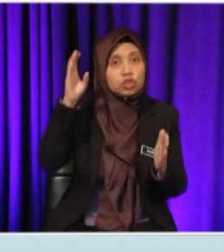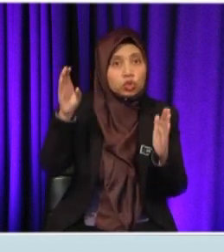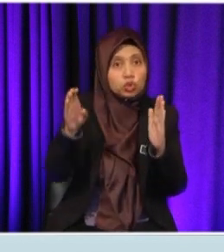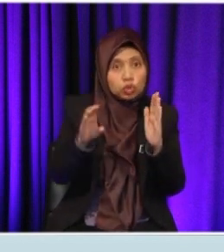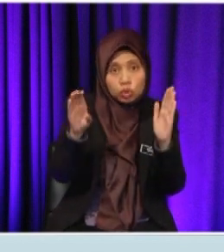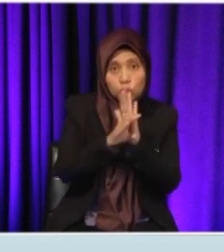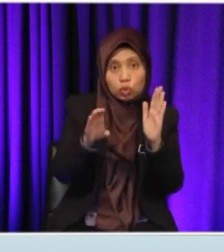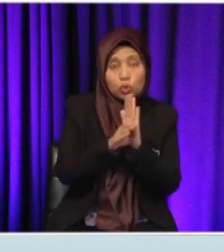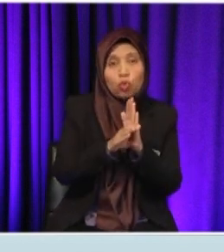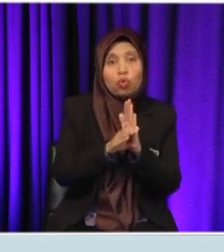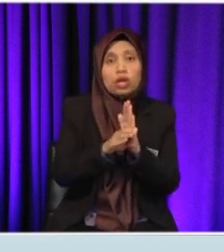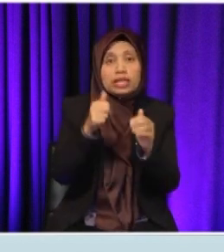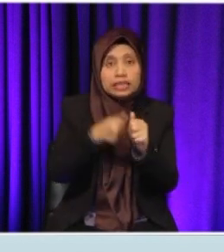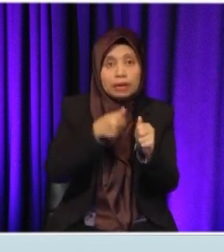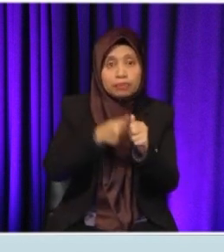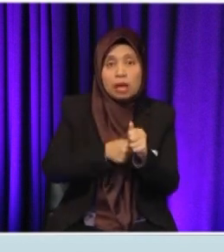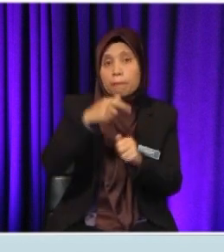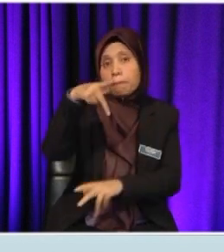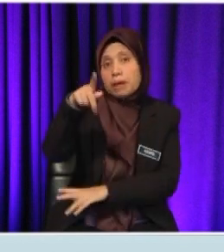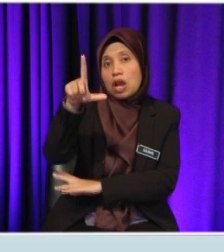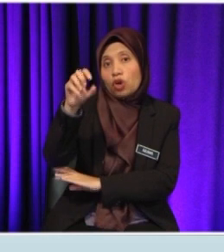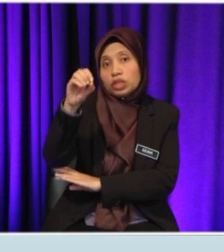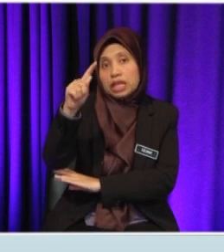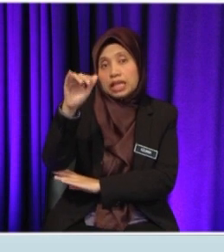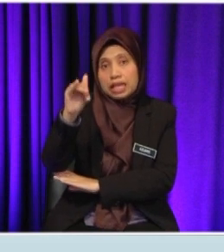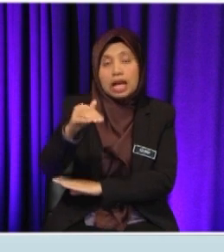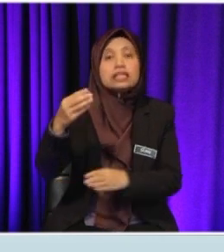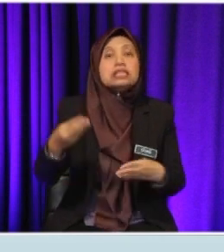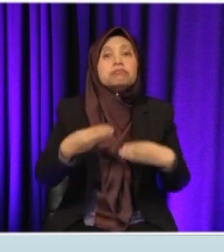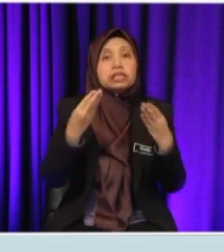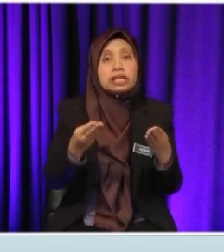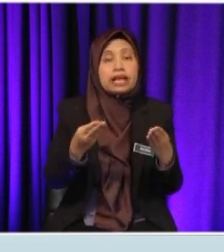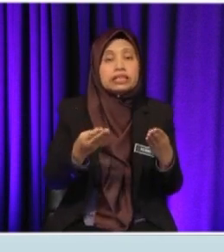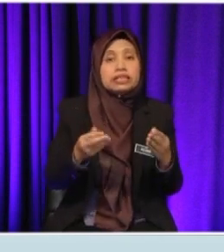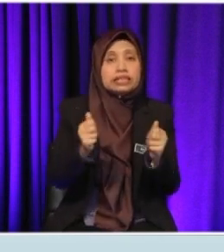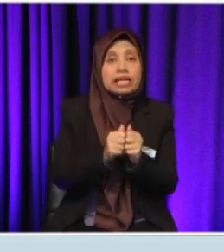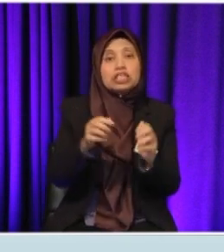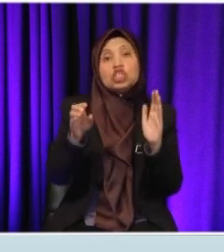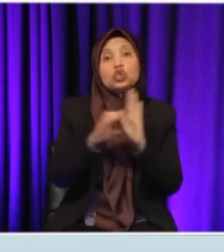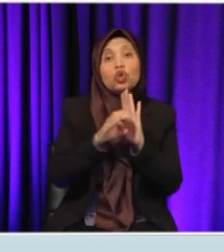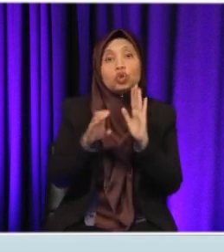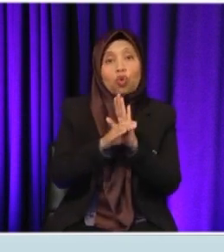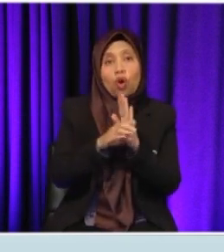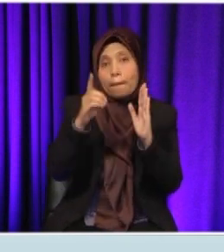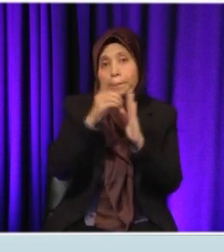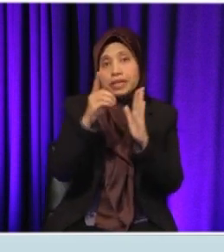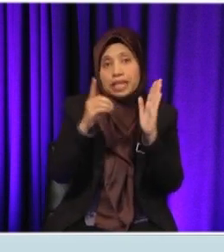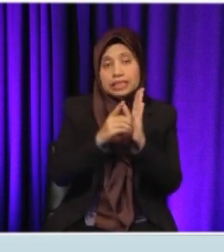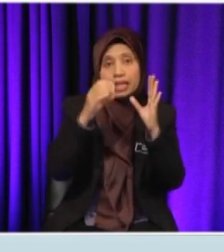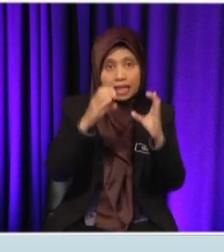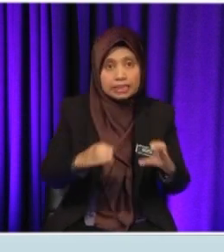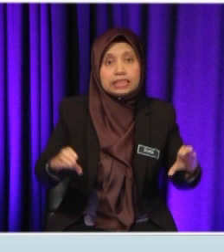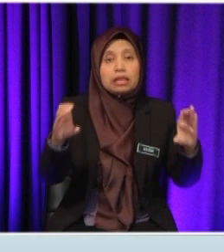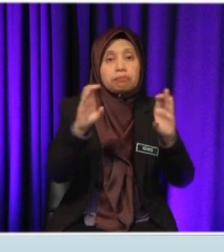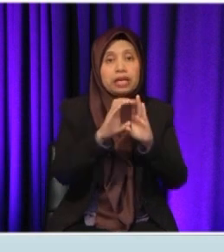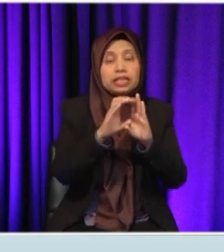setiap teknik plot yang diberikan. Huraikan empat teknik plot berserta dengan contoh. Berdasarkan cerpen Res